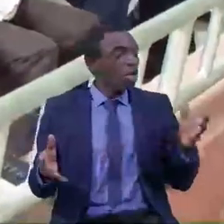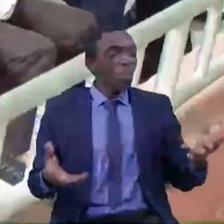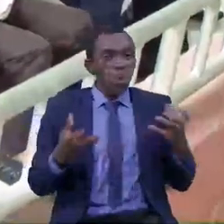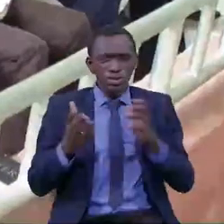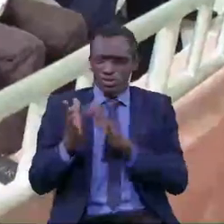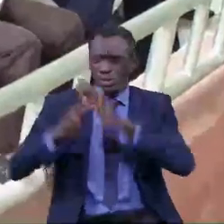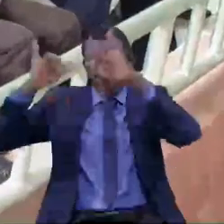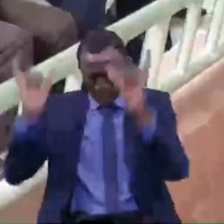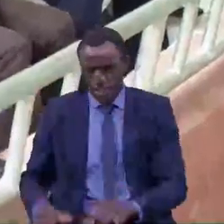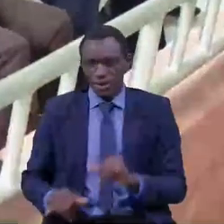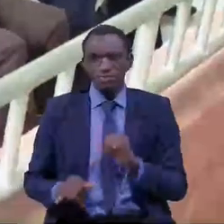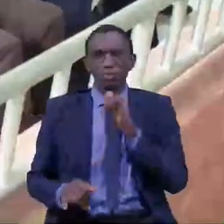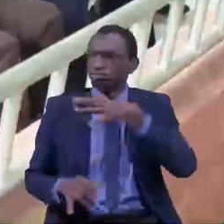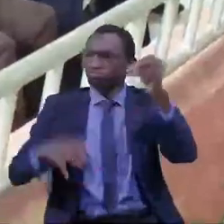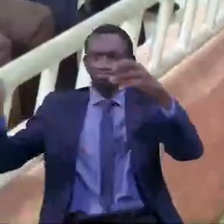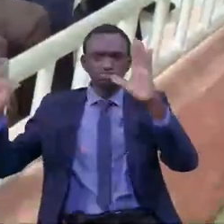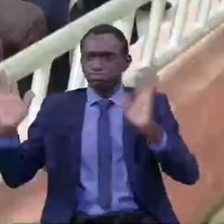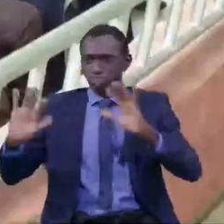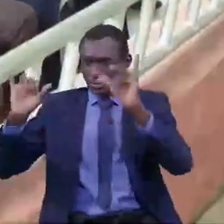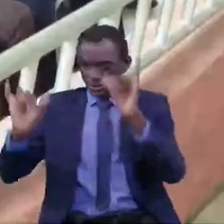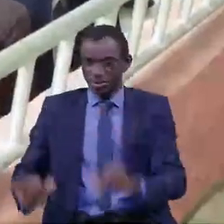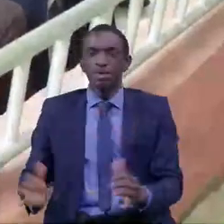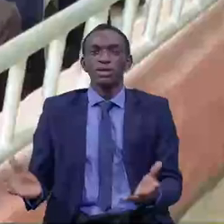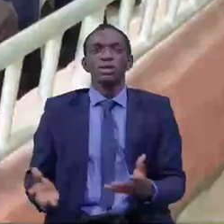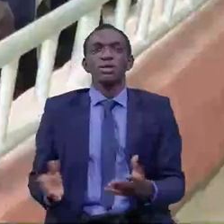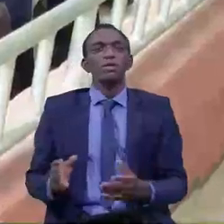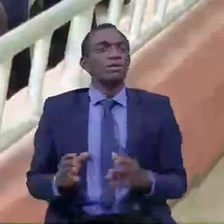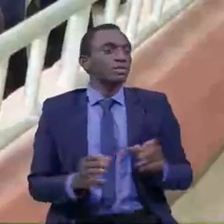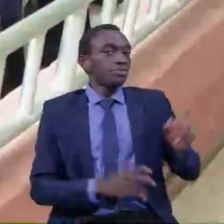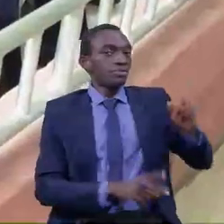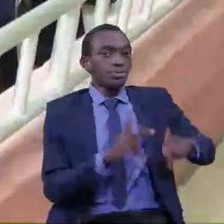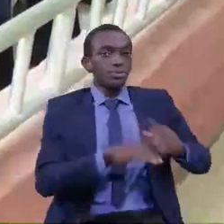pas qu'il est le sauveur du monde.